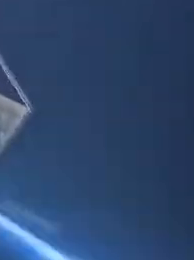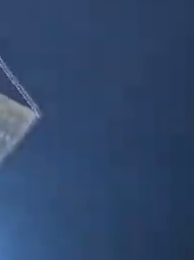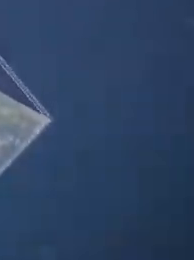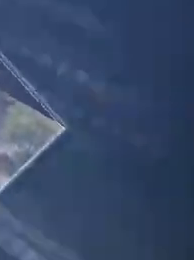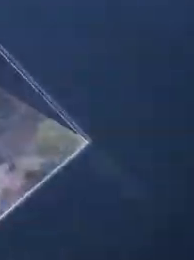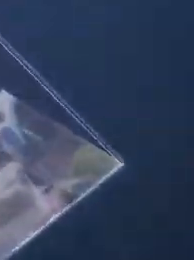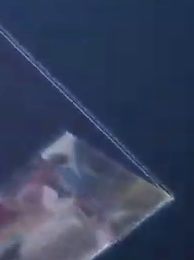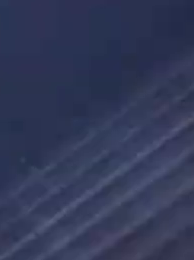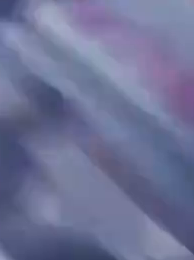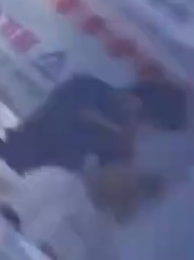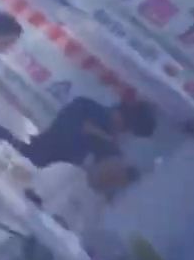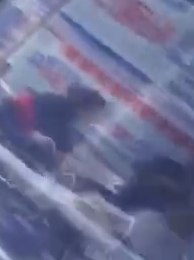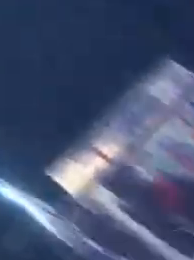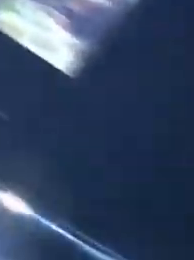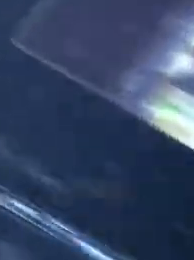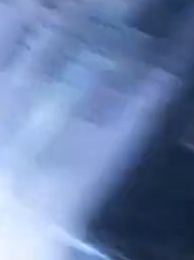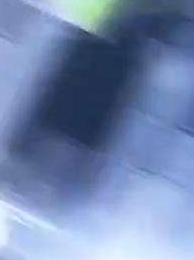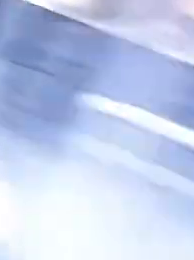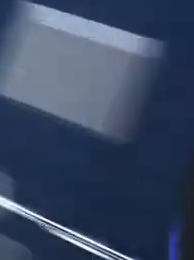으